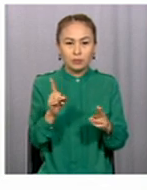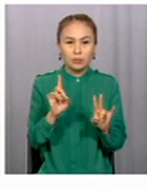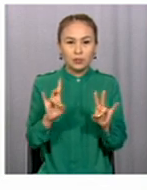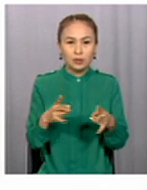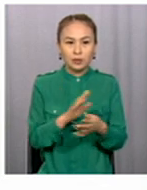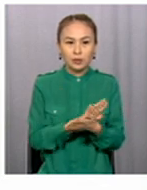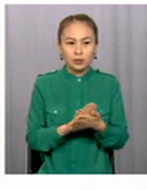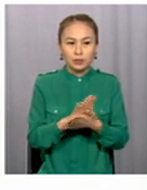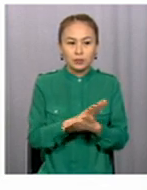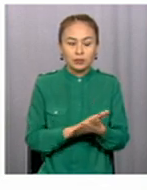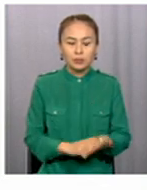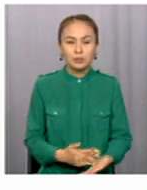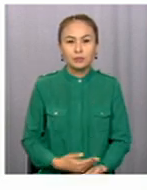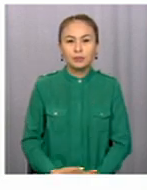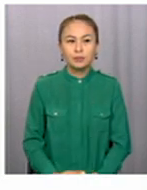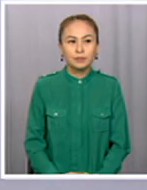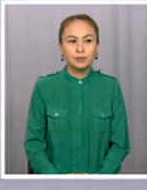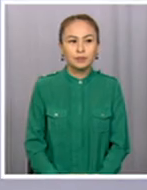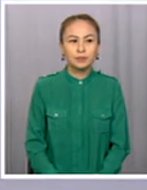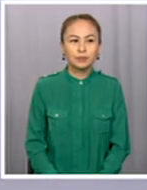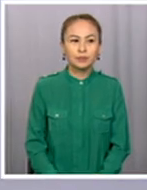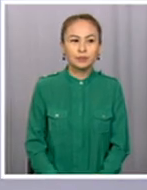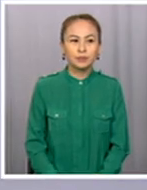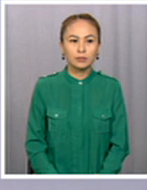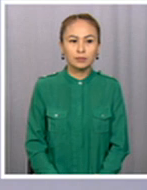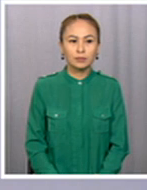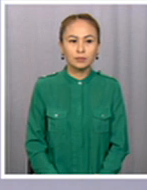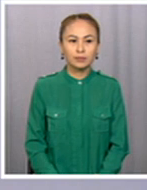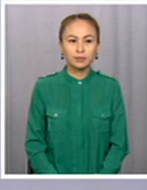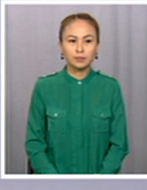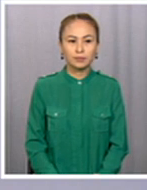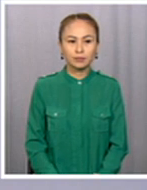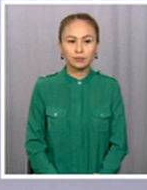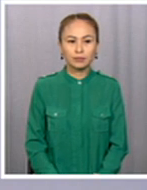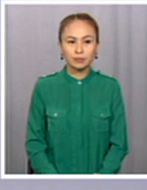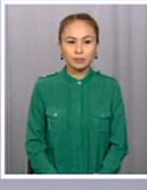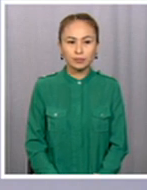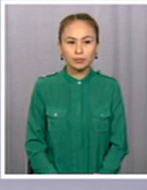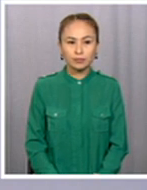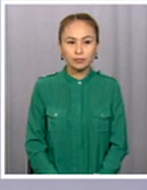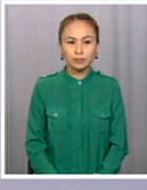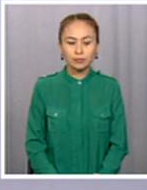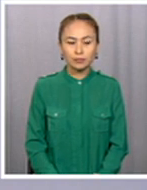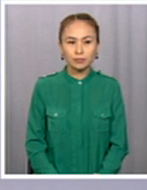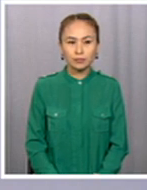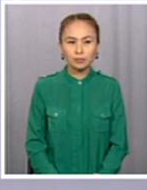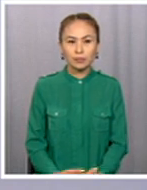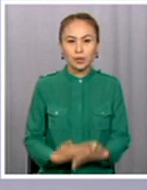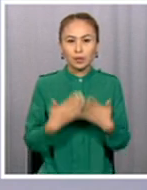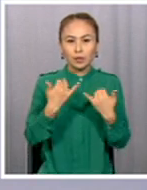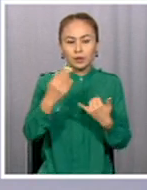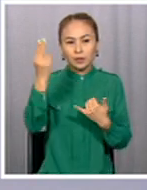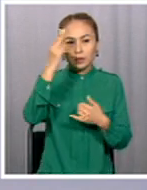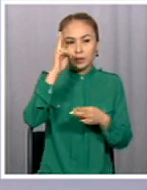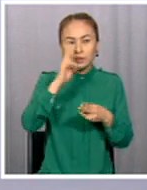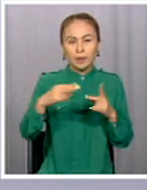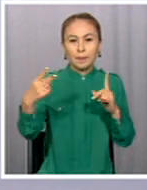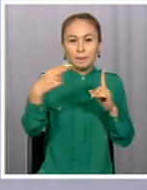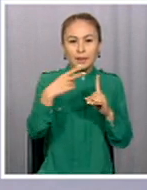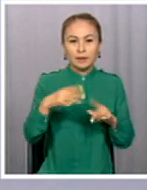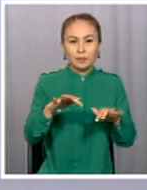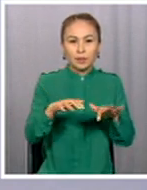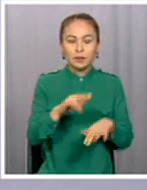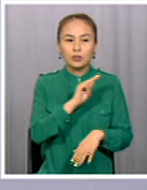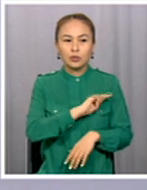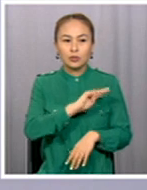Ctrl+Z болдырмау. Сонымен бүгінгі сабағымыз аяқталды. Бүгінгі сабақта сендермен мәтіндік процессормен